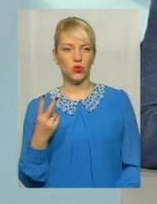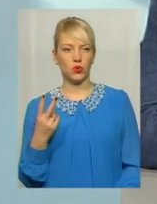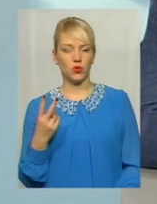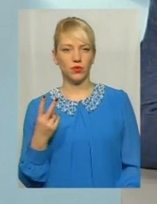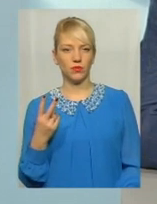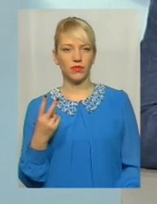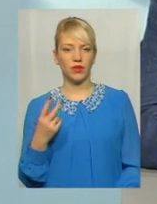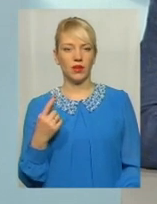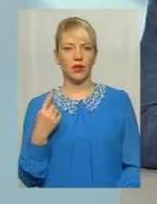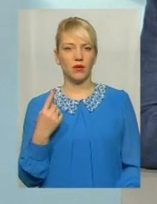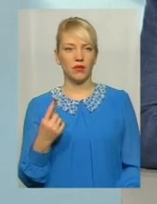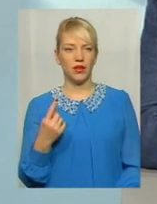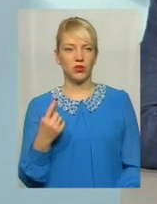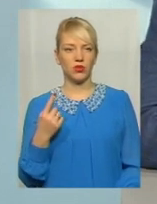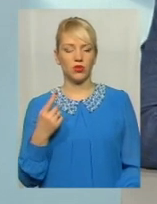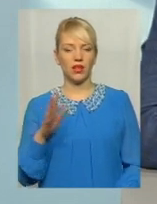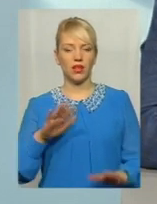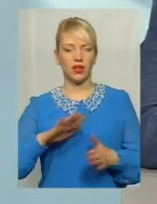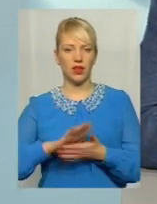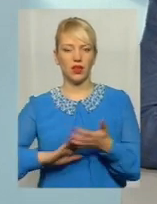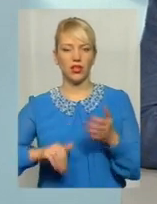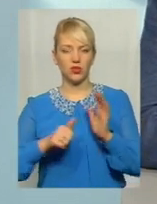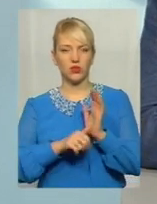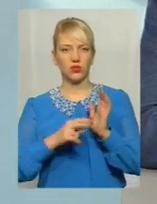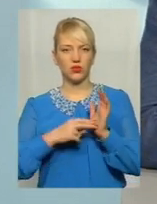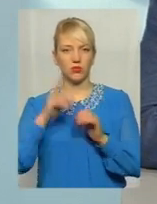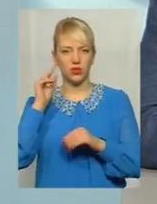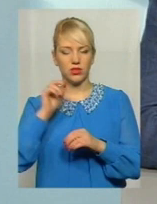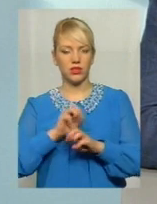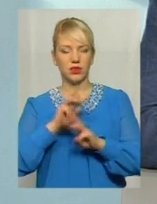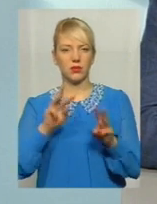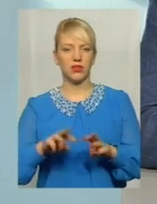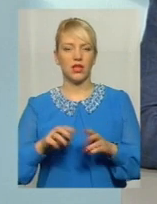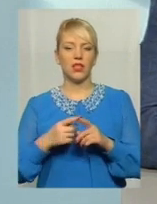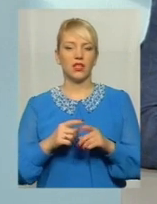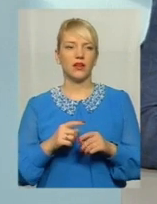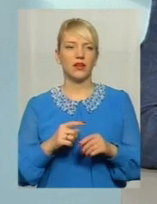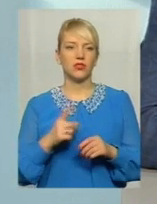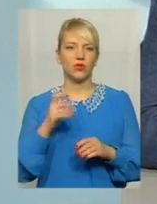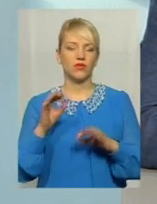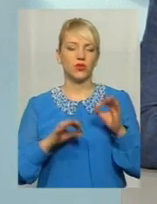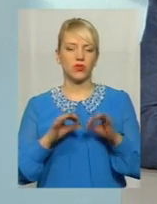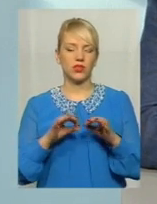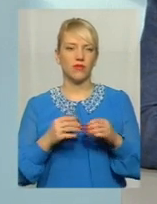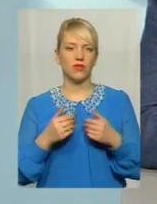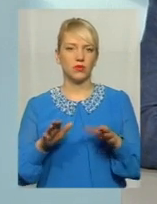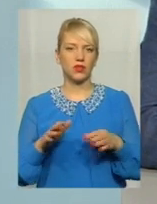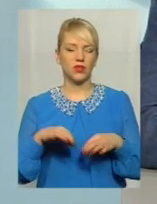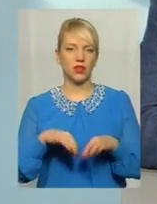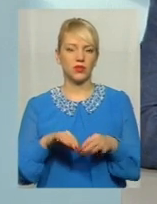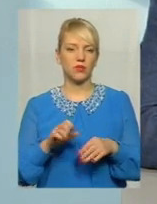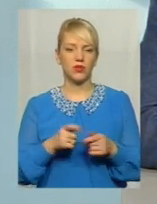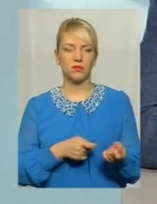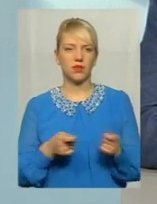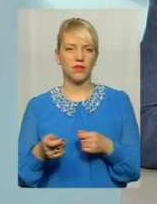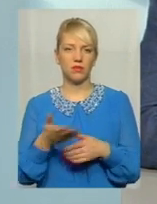1 числа, далі 6 і 7 числа в нас забезпечено 50% випуску транспортних засобів. З перевізниками ми максимально